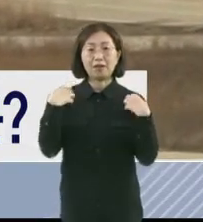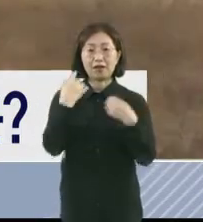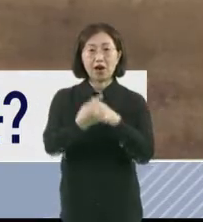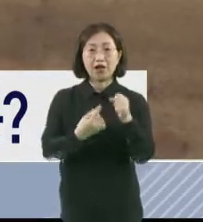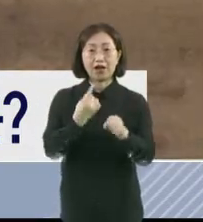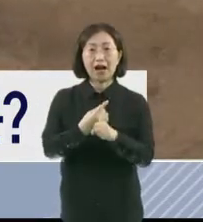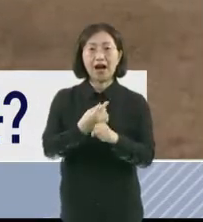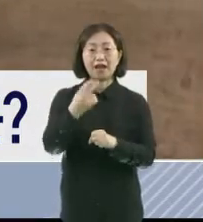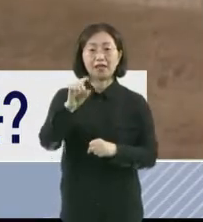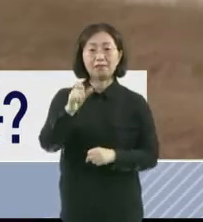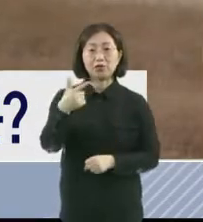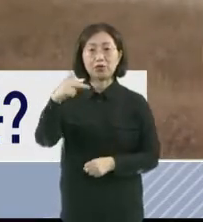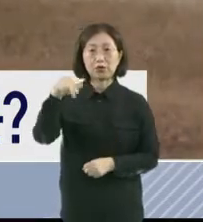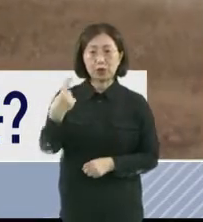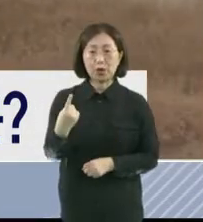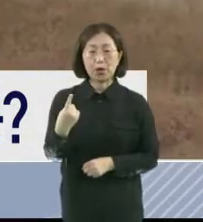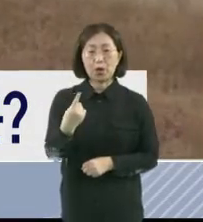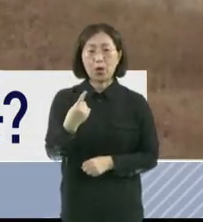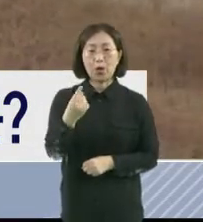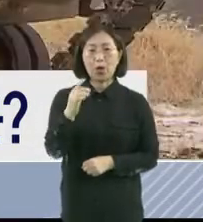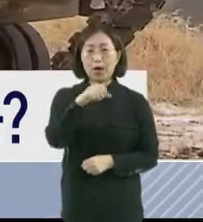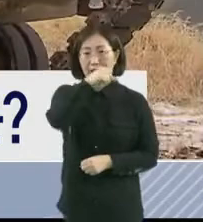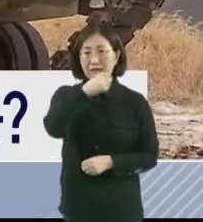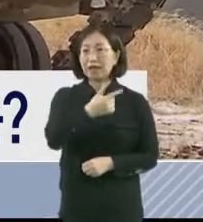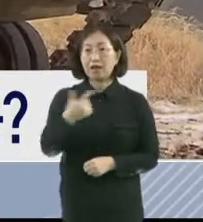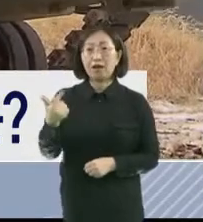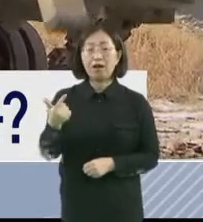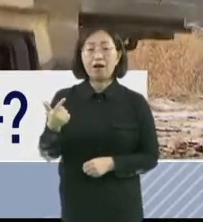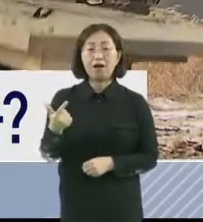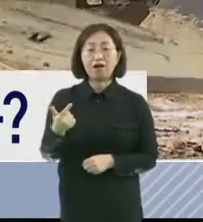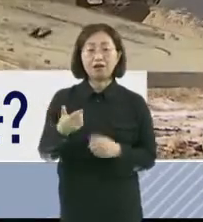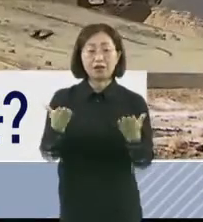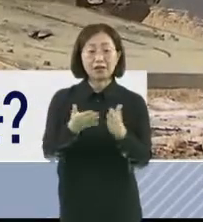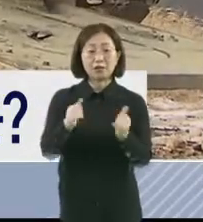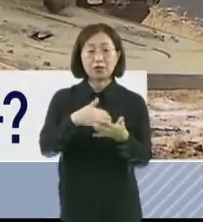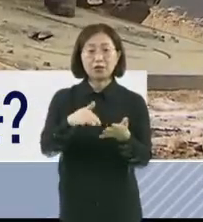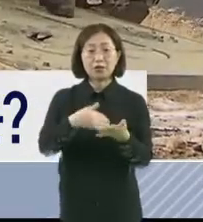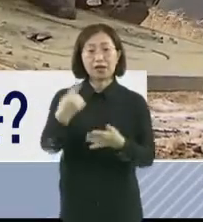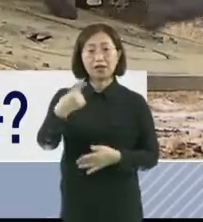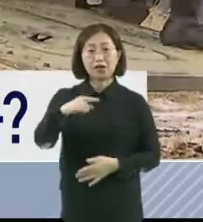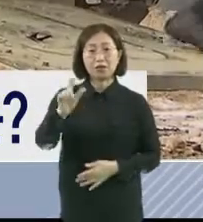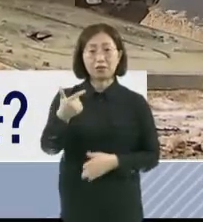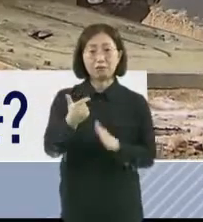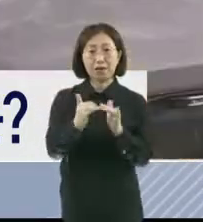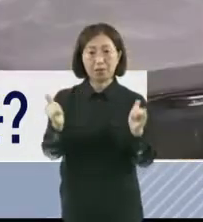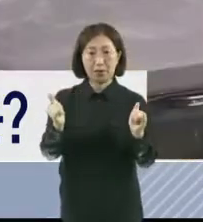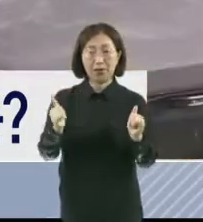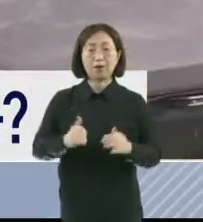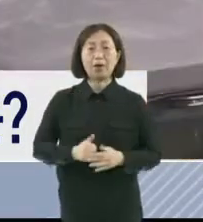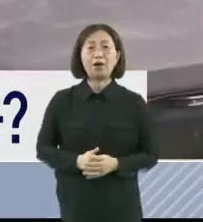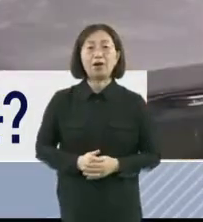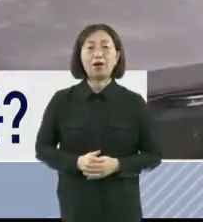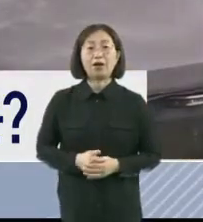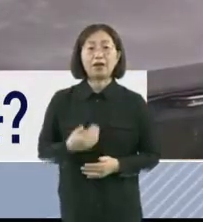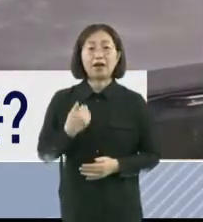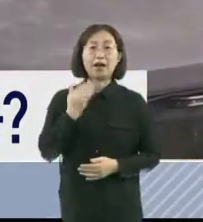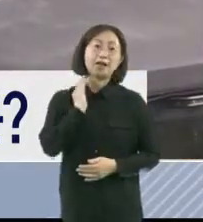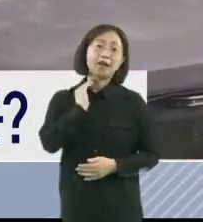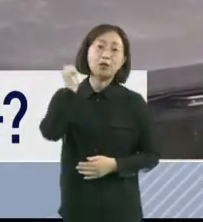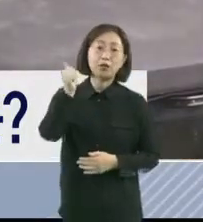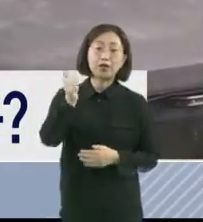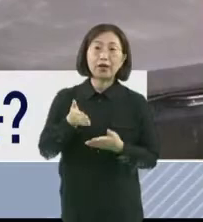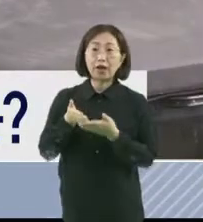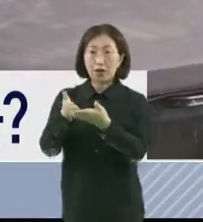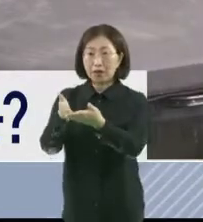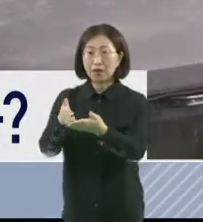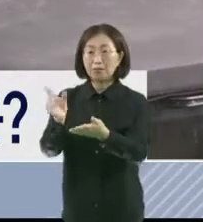다루는 국가기관이고 또 나아가서 근무하는 직원도 1,600명 가까이 이릅니다. 그래서 제가 대통령께